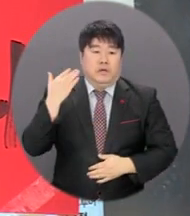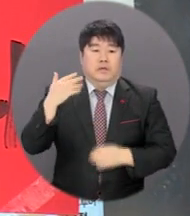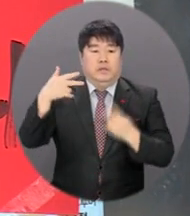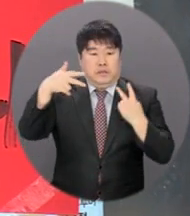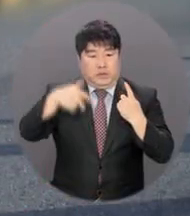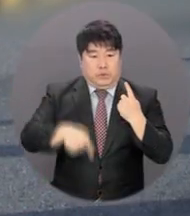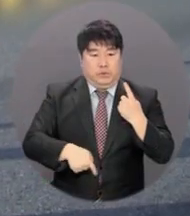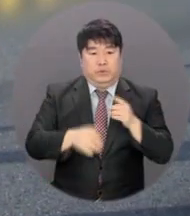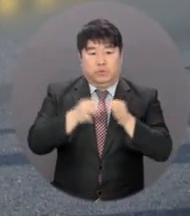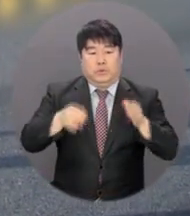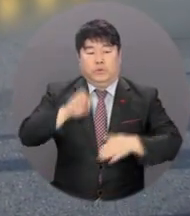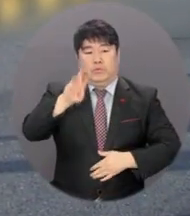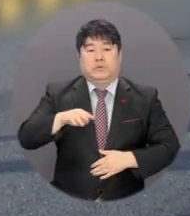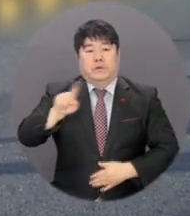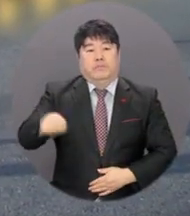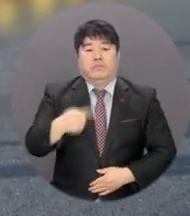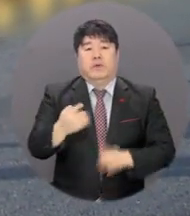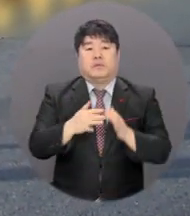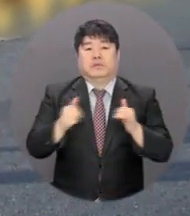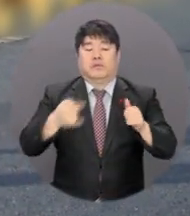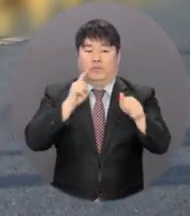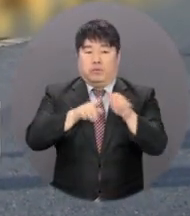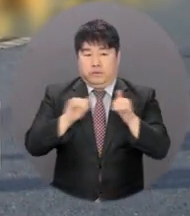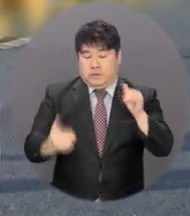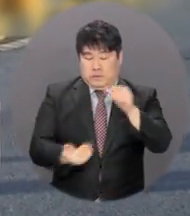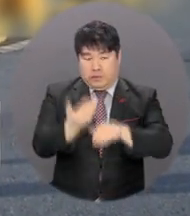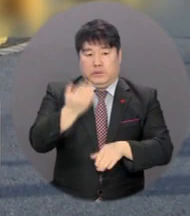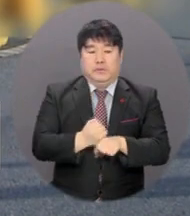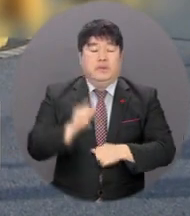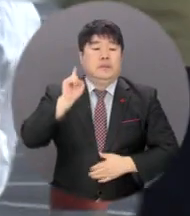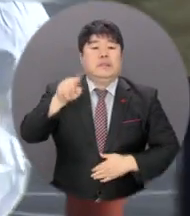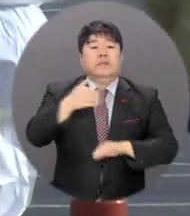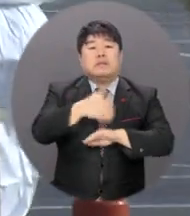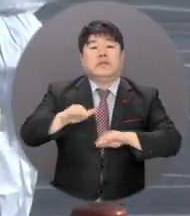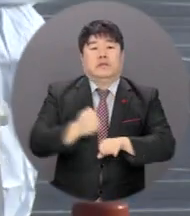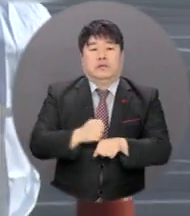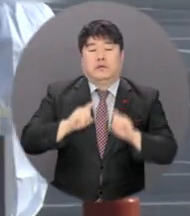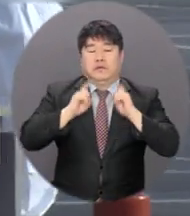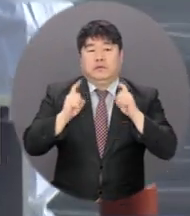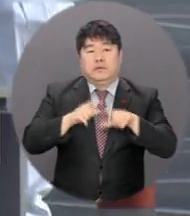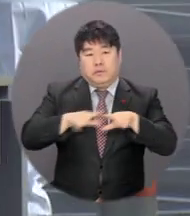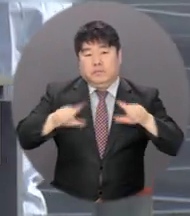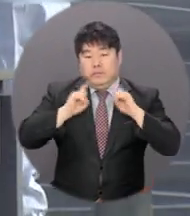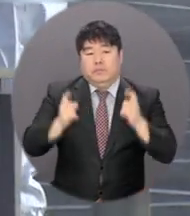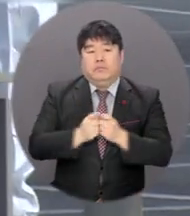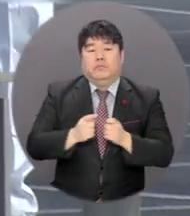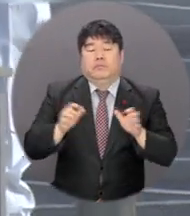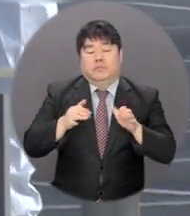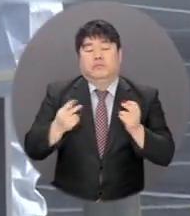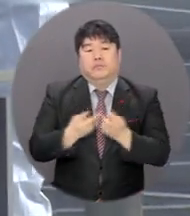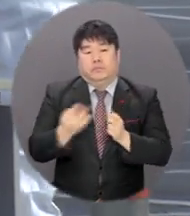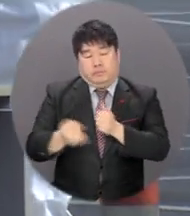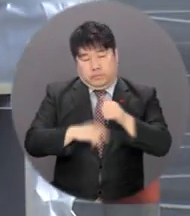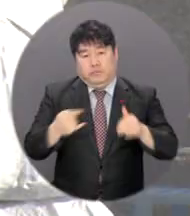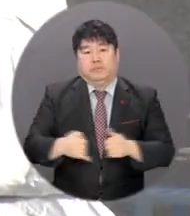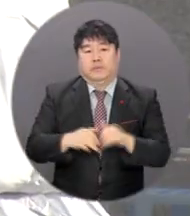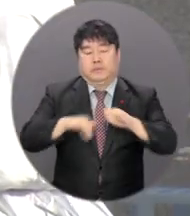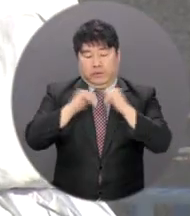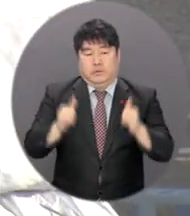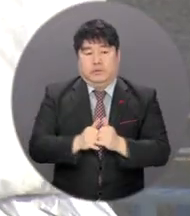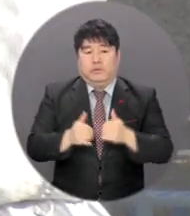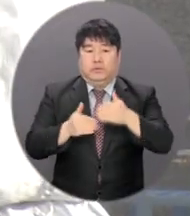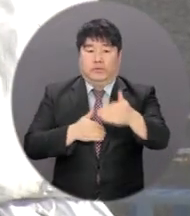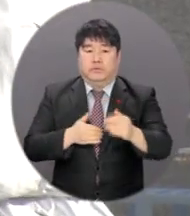동안 광주에서는 100명의 확진자가 나왔습니다. 내일 예정된 민관합동대책위원회가 사회적 거리 두기를